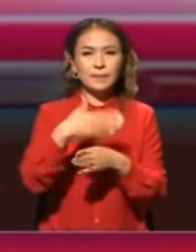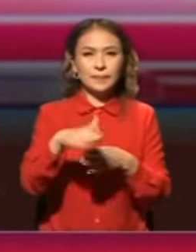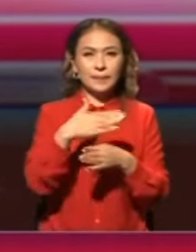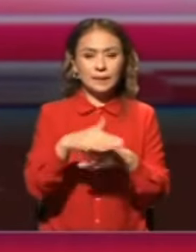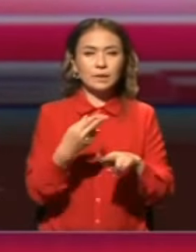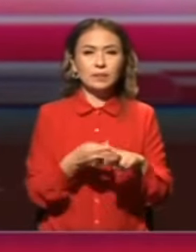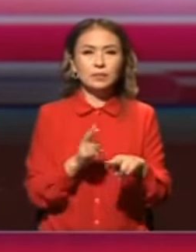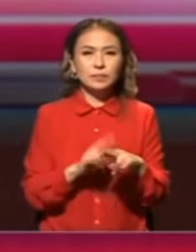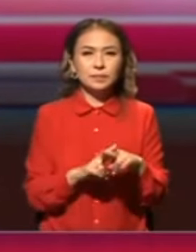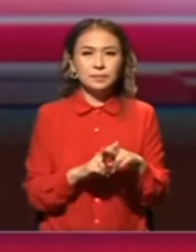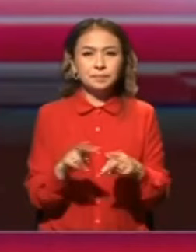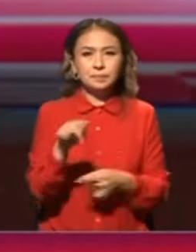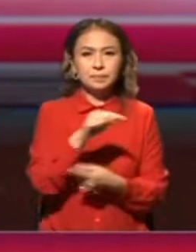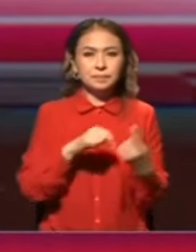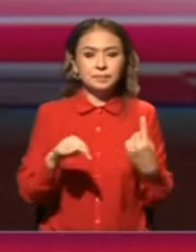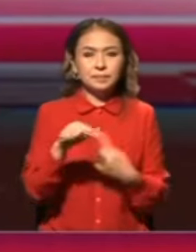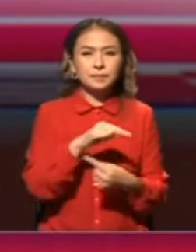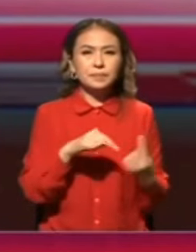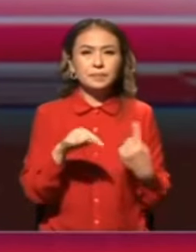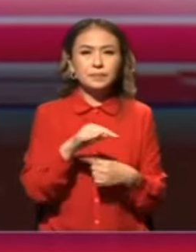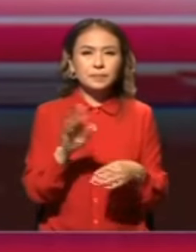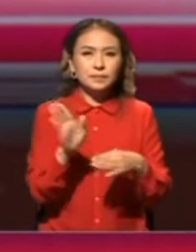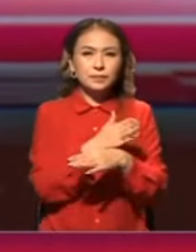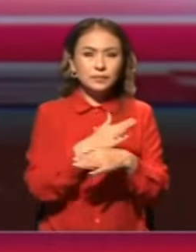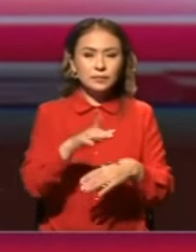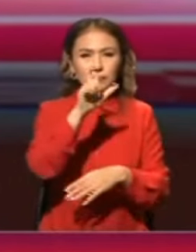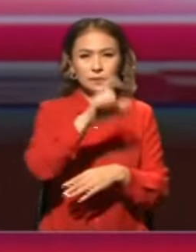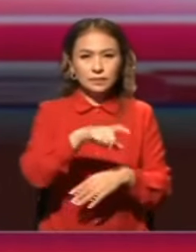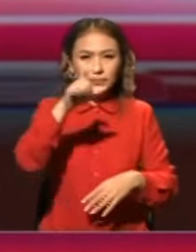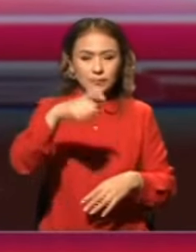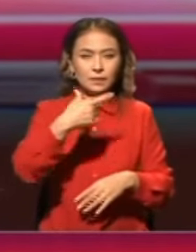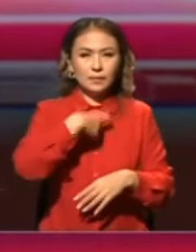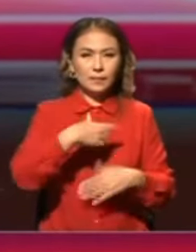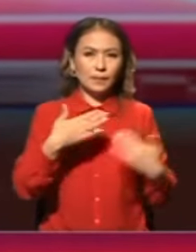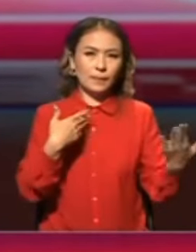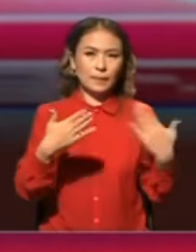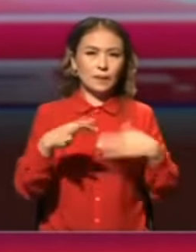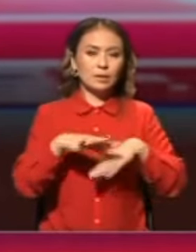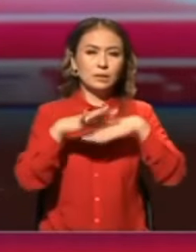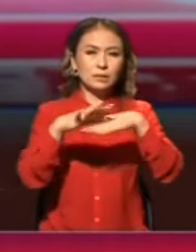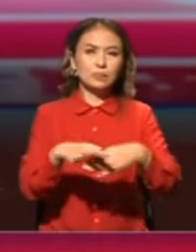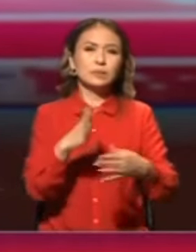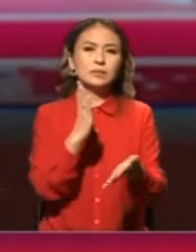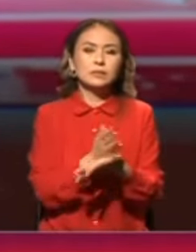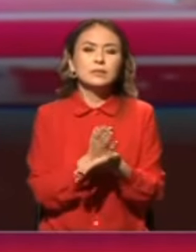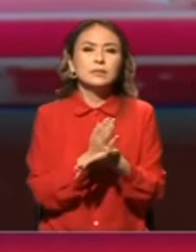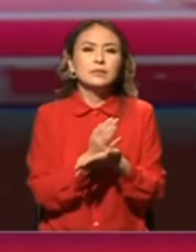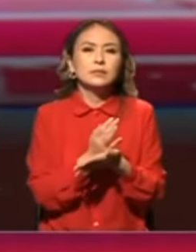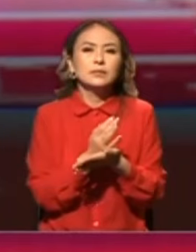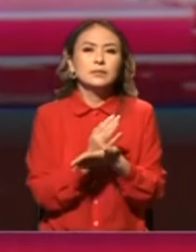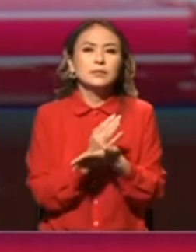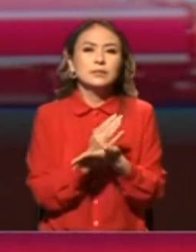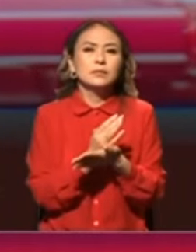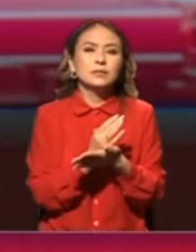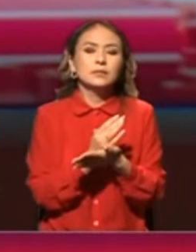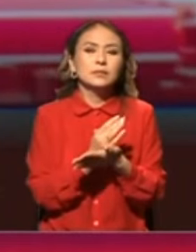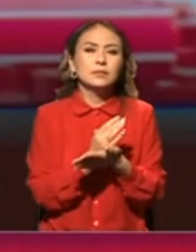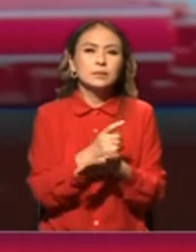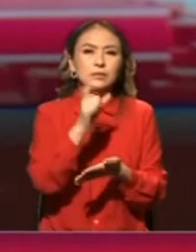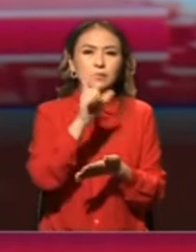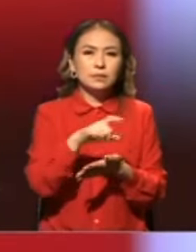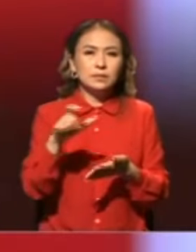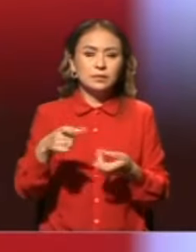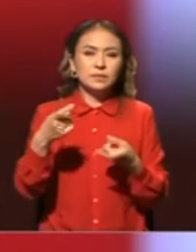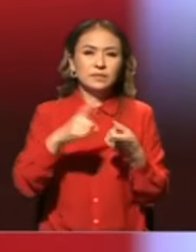негізі ол бизнесмендердің жеке адамдардың арасындағы жүргізіліп жатқан мынау азаматтық құқықтық негізде